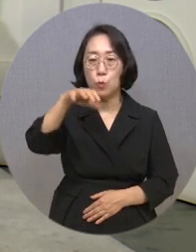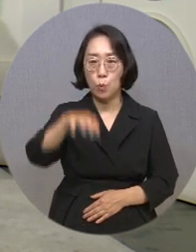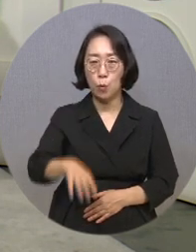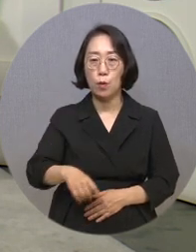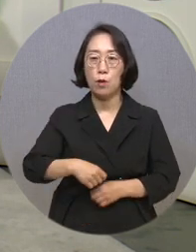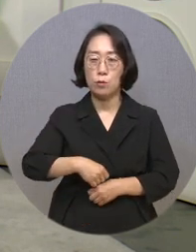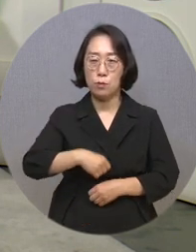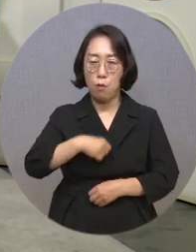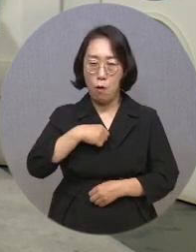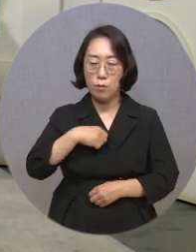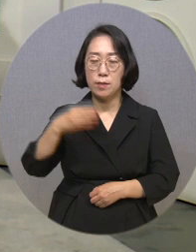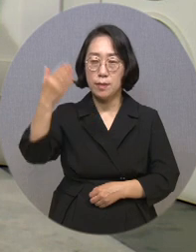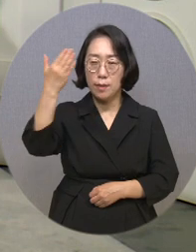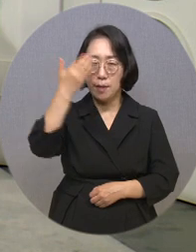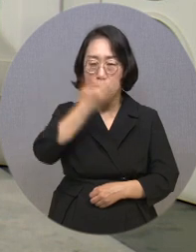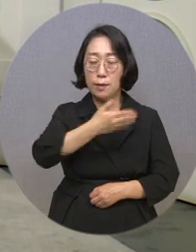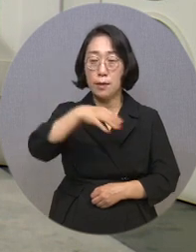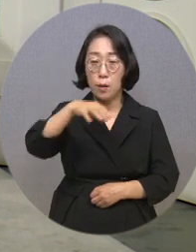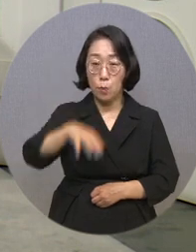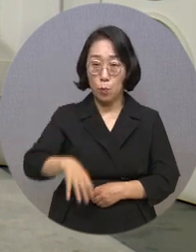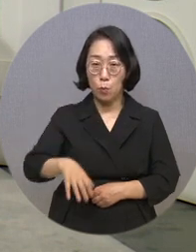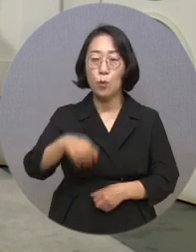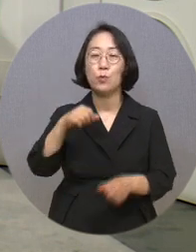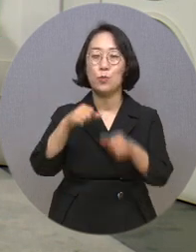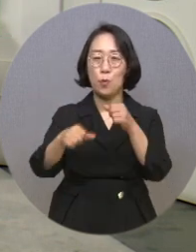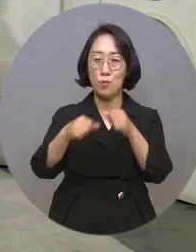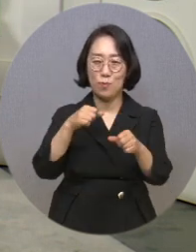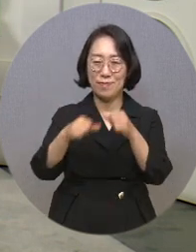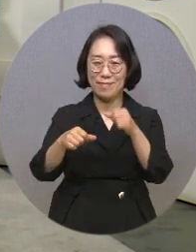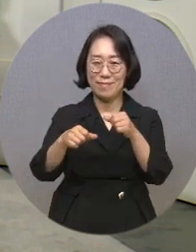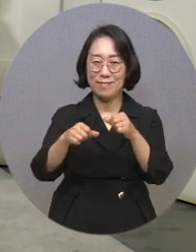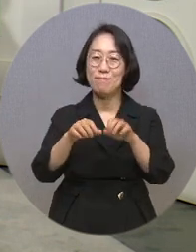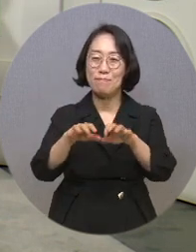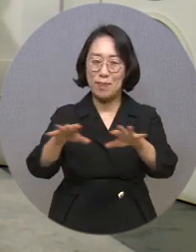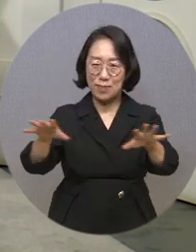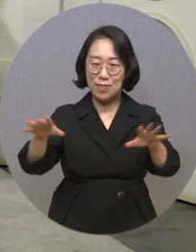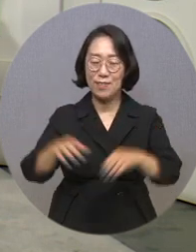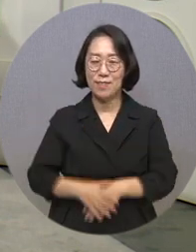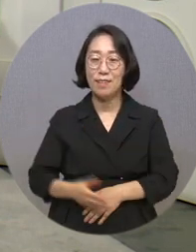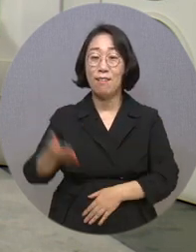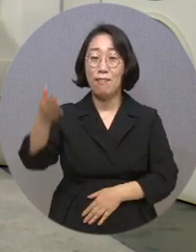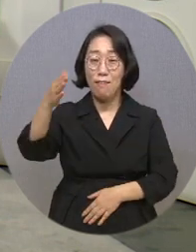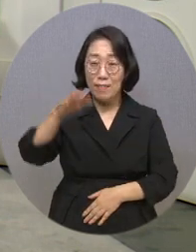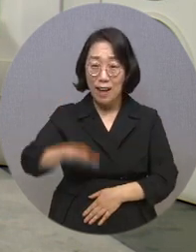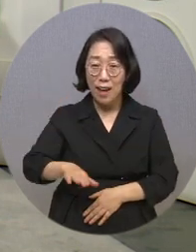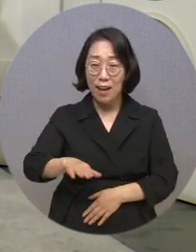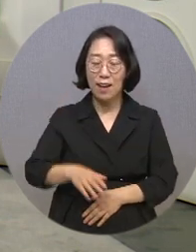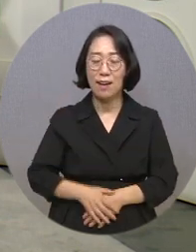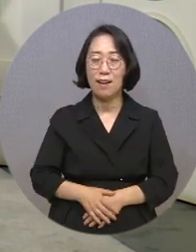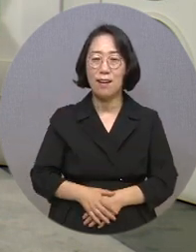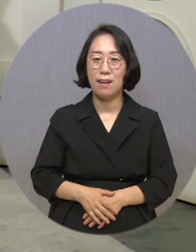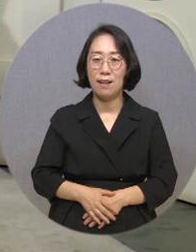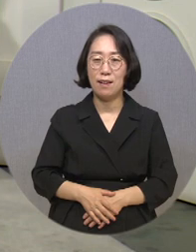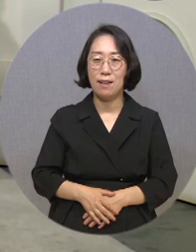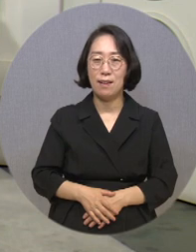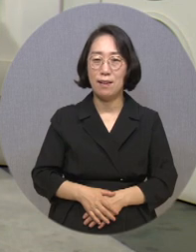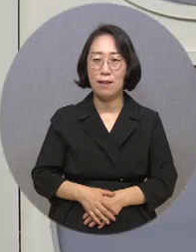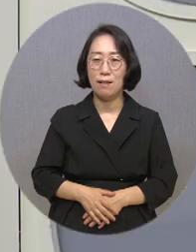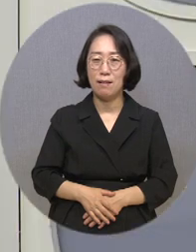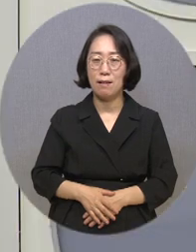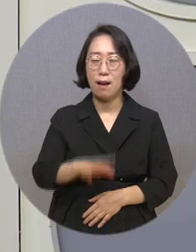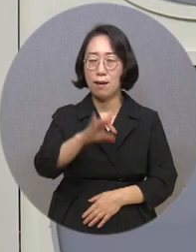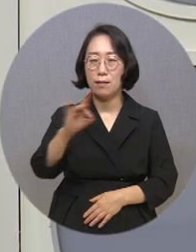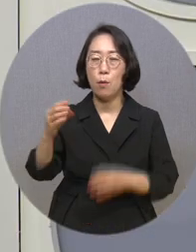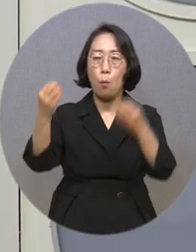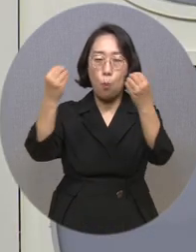정직한 시설, 잘하는 시설로 소문은 났습니다. 그런데 그럼에도 불구하고 오해되는 일이